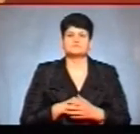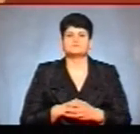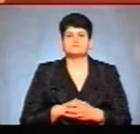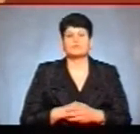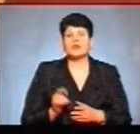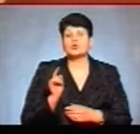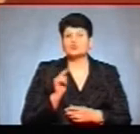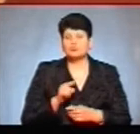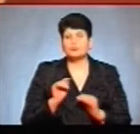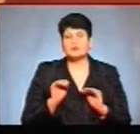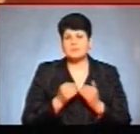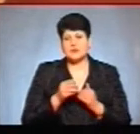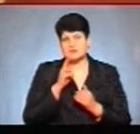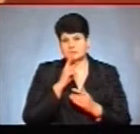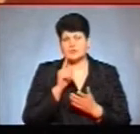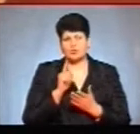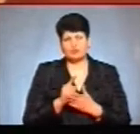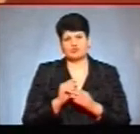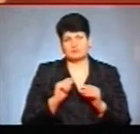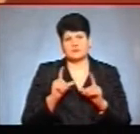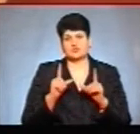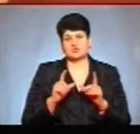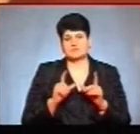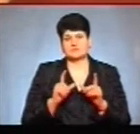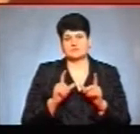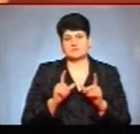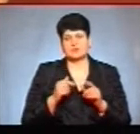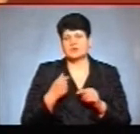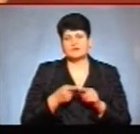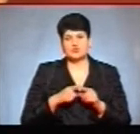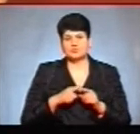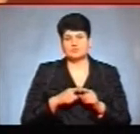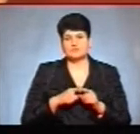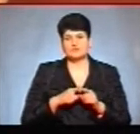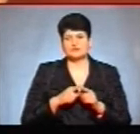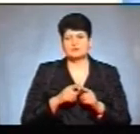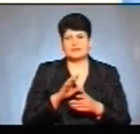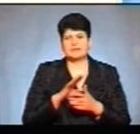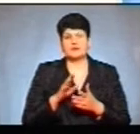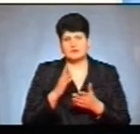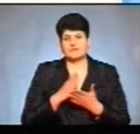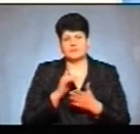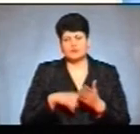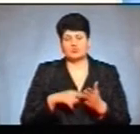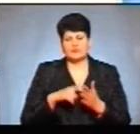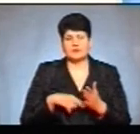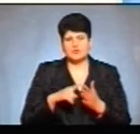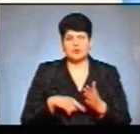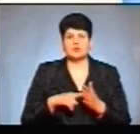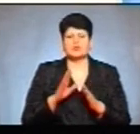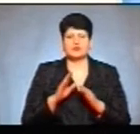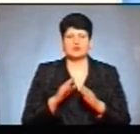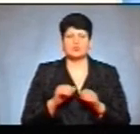Тому мінімальна зарплата обов'язково підвищиться. Я в цьому не сумніваюся. І уряд має намір і далі стимулювати